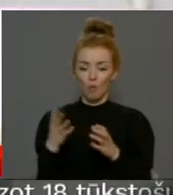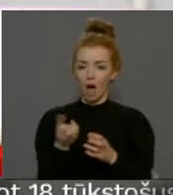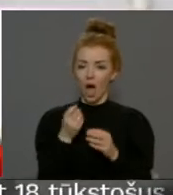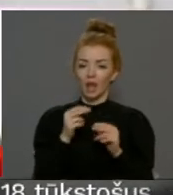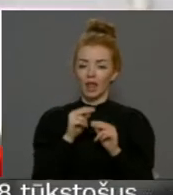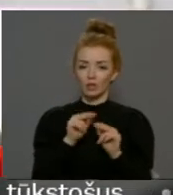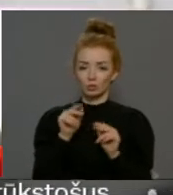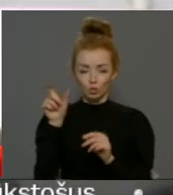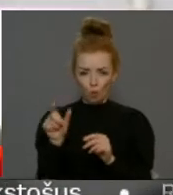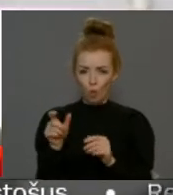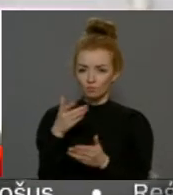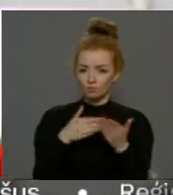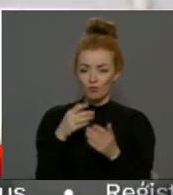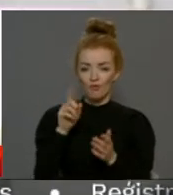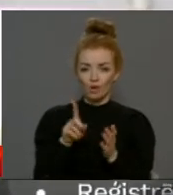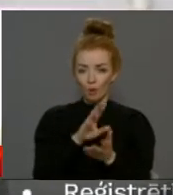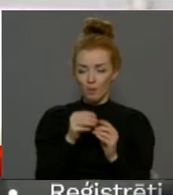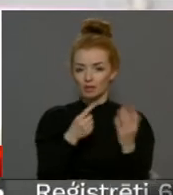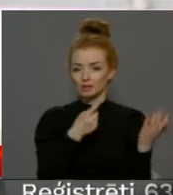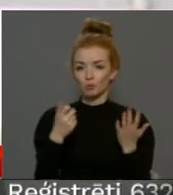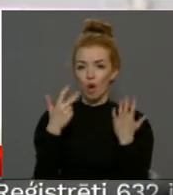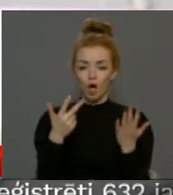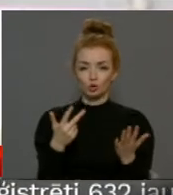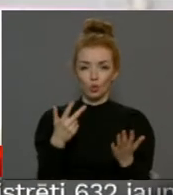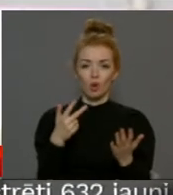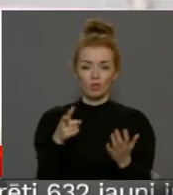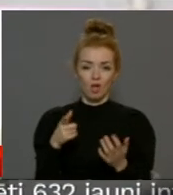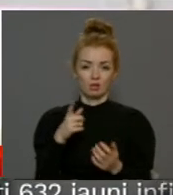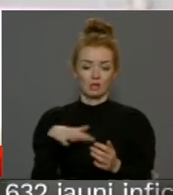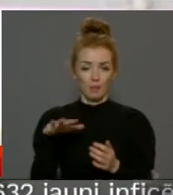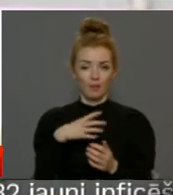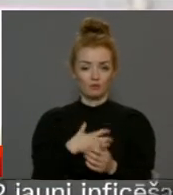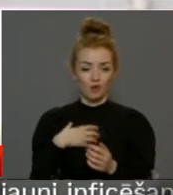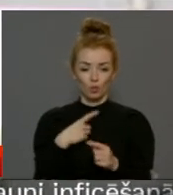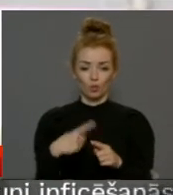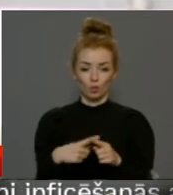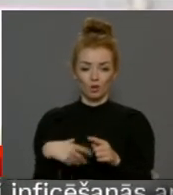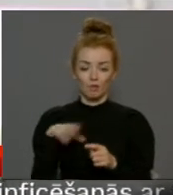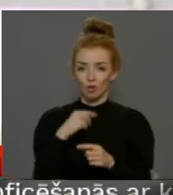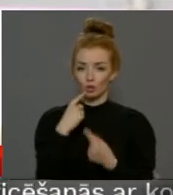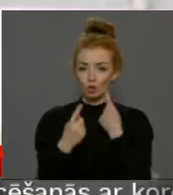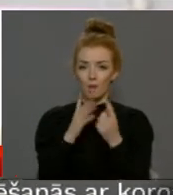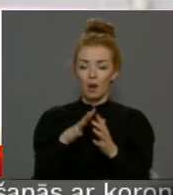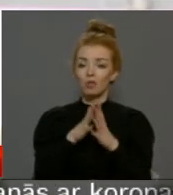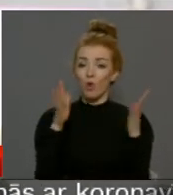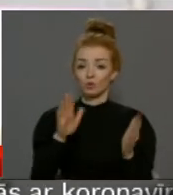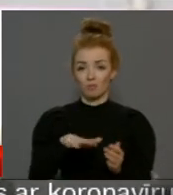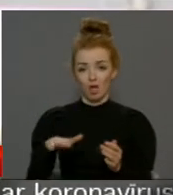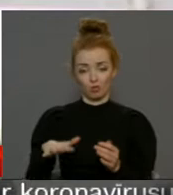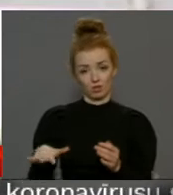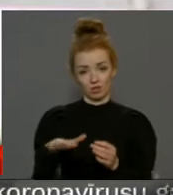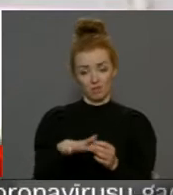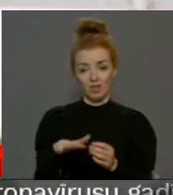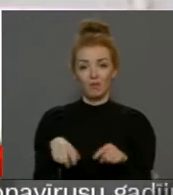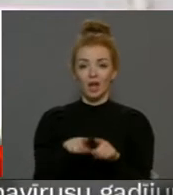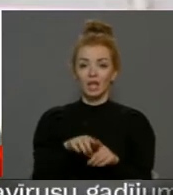apzināti 108 šādas vajadzības bruņotajos spēkos un zemessardzē. Un es atkārtošu runāju par daudzbērnu ģimenēm, runāju par